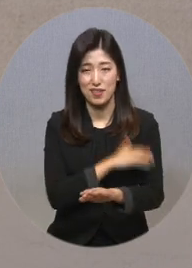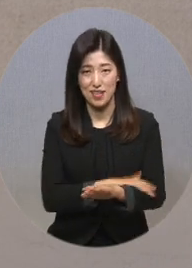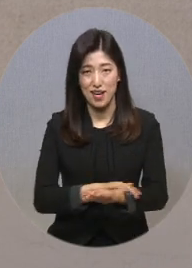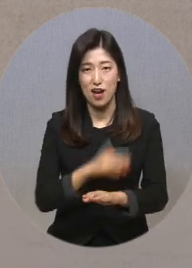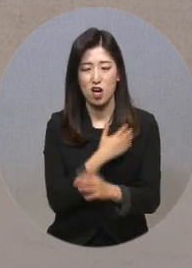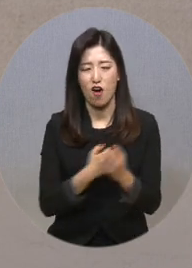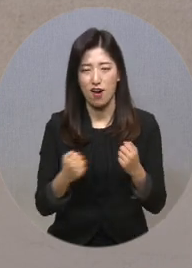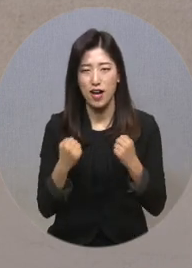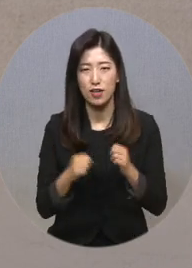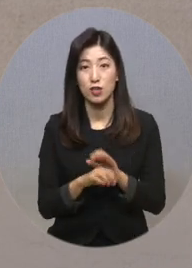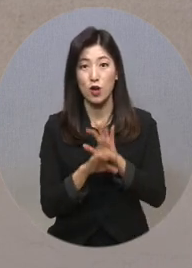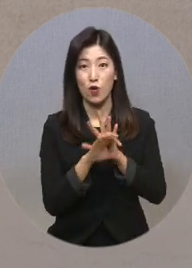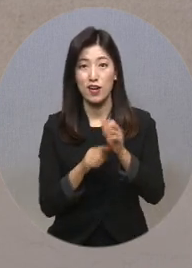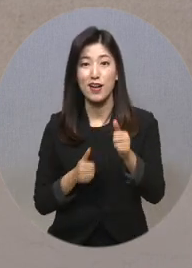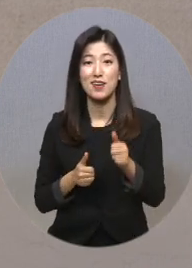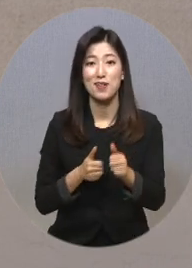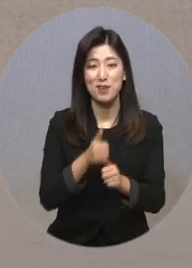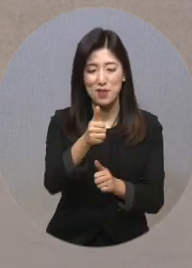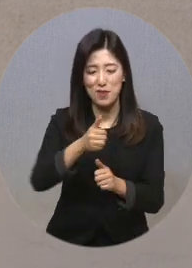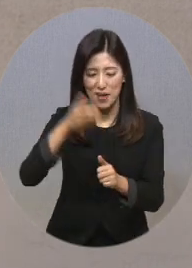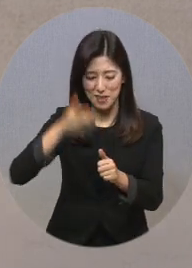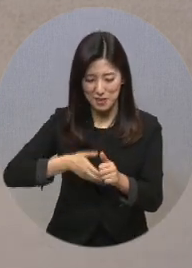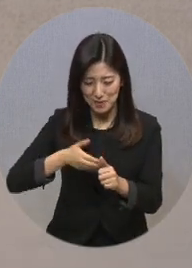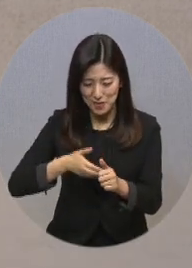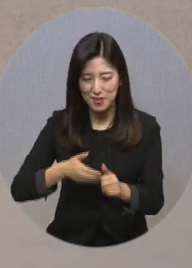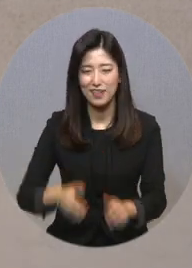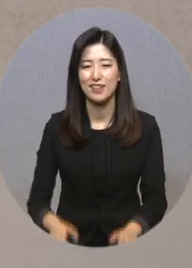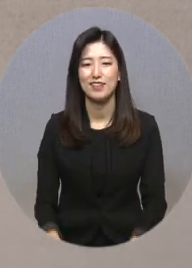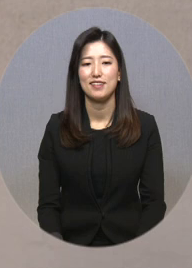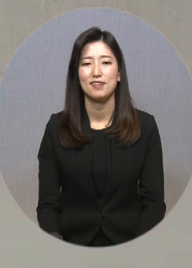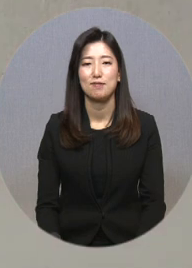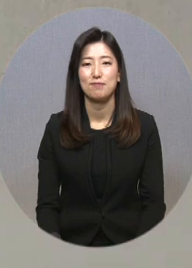코로나 꼭 이겨내시길 간절히 기도합니다.